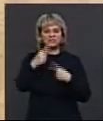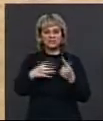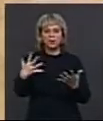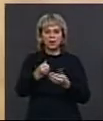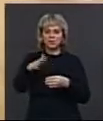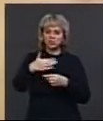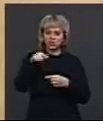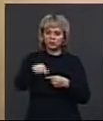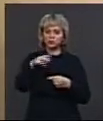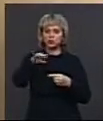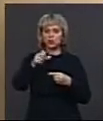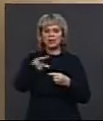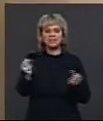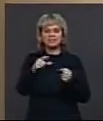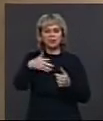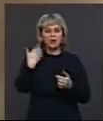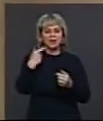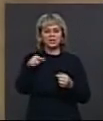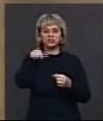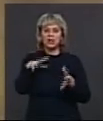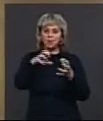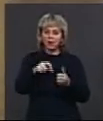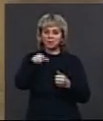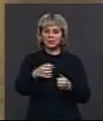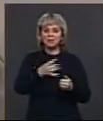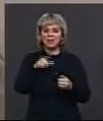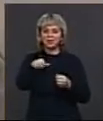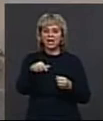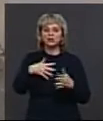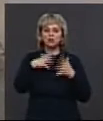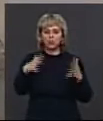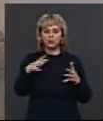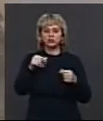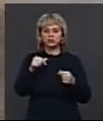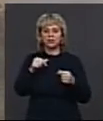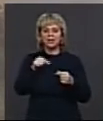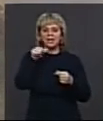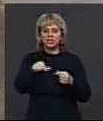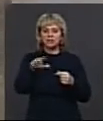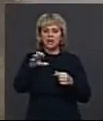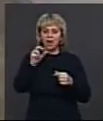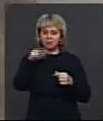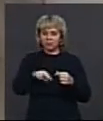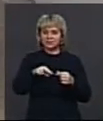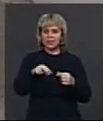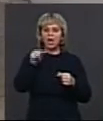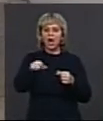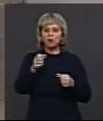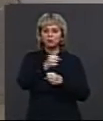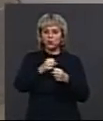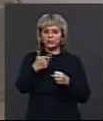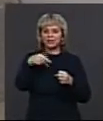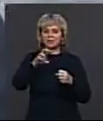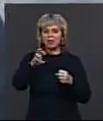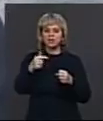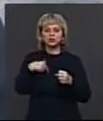Поймает рыбу или тюленя. Зимой даже легче охотиться. Белые, они больше вот как это, именно хищники, а вот бурые,